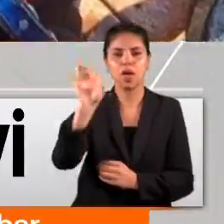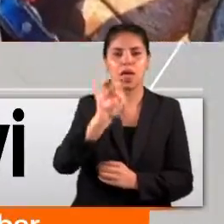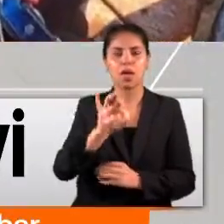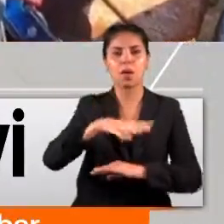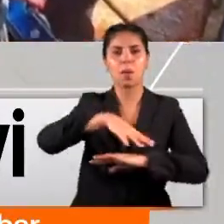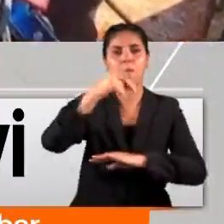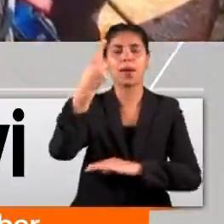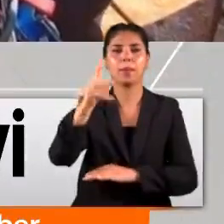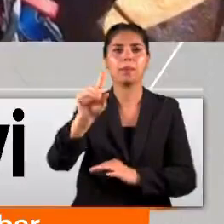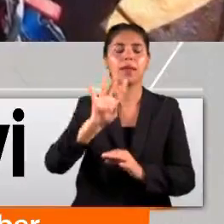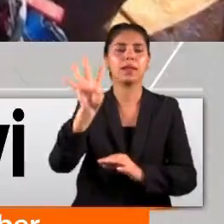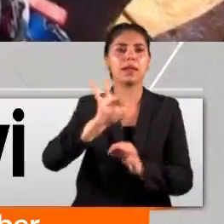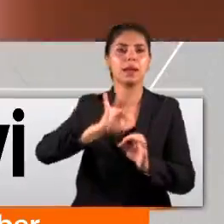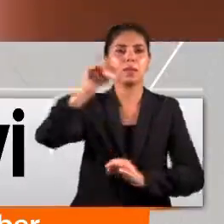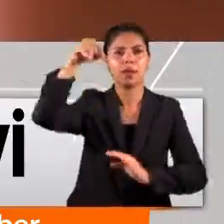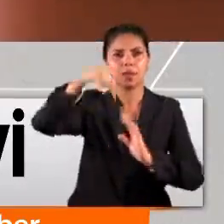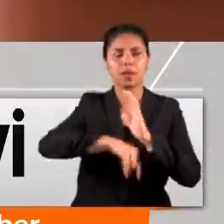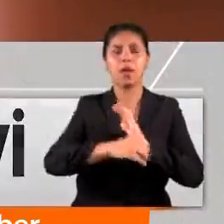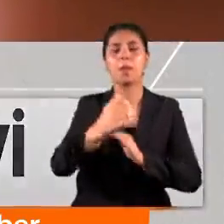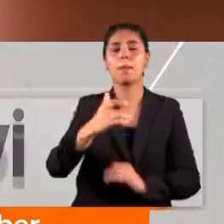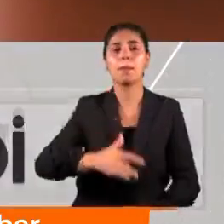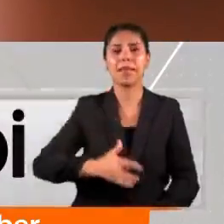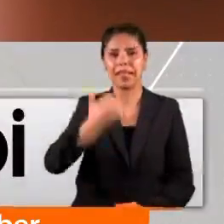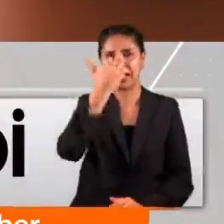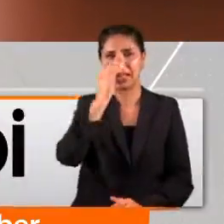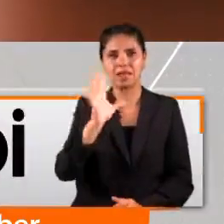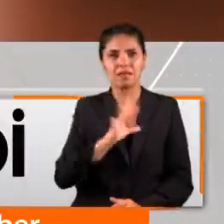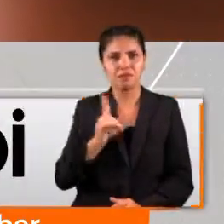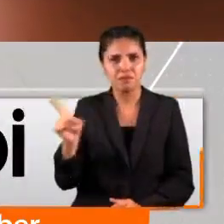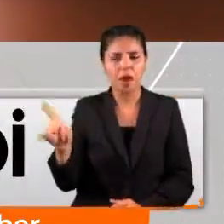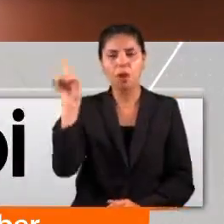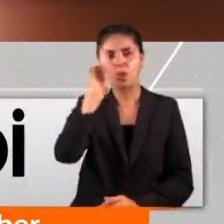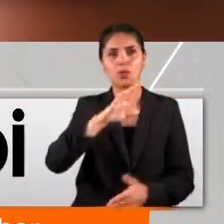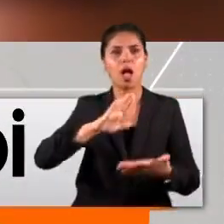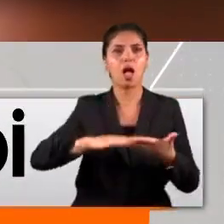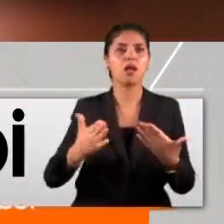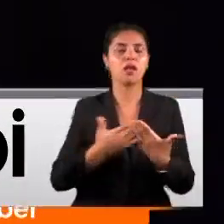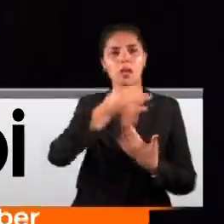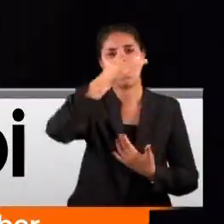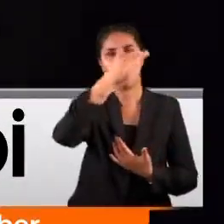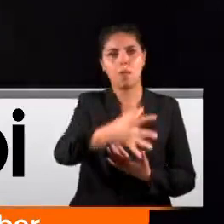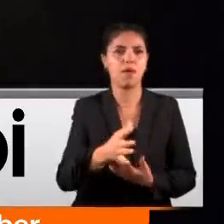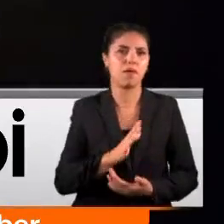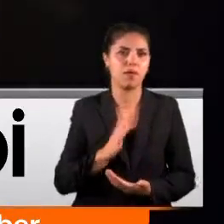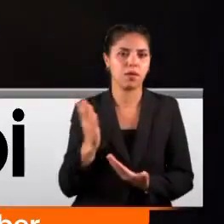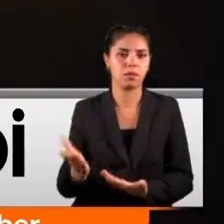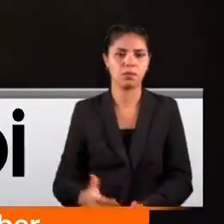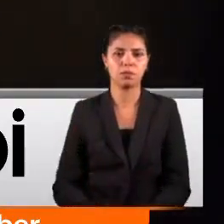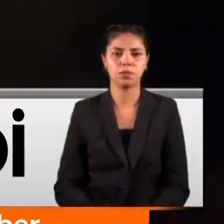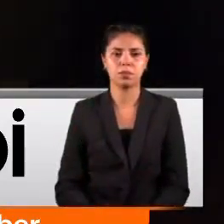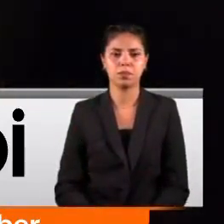mağaranın 1040 metre derinliğinde mide kanaması geçiren Dickey için arkadaşları yardım çağırdı. Morca 1040